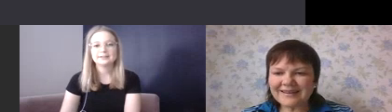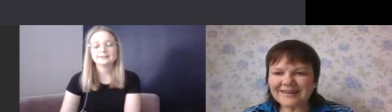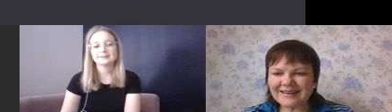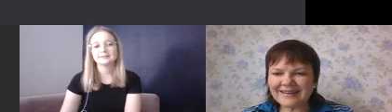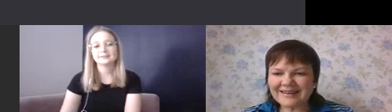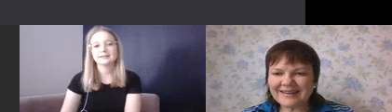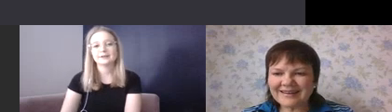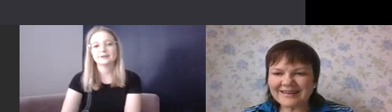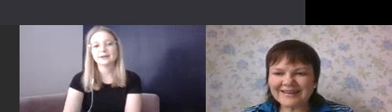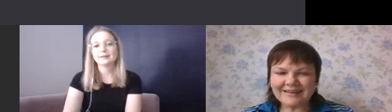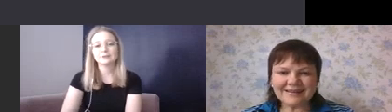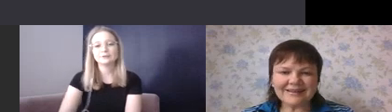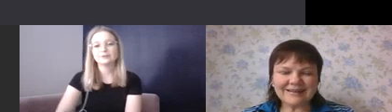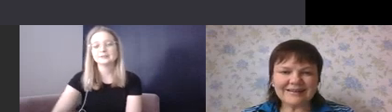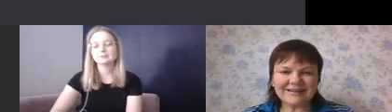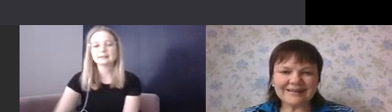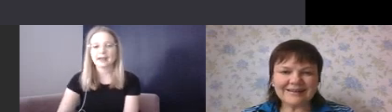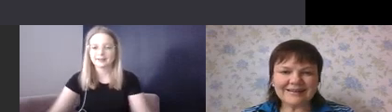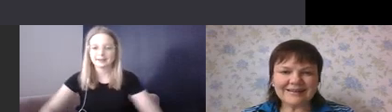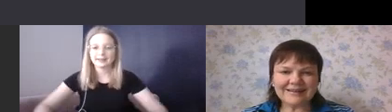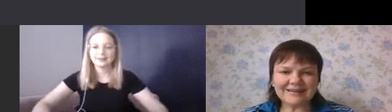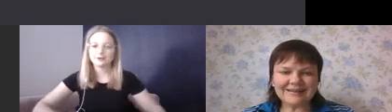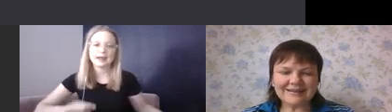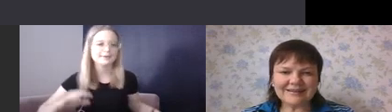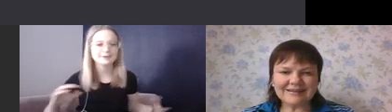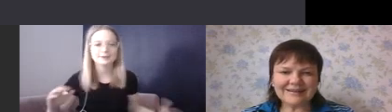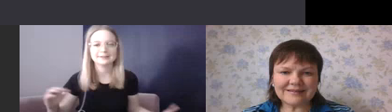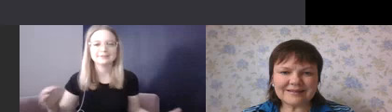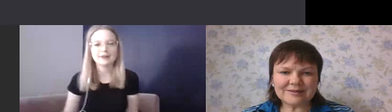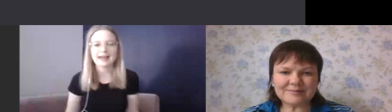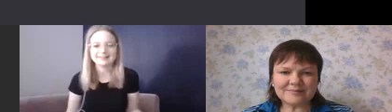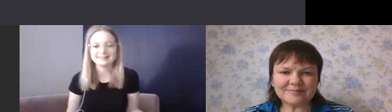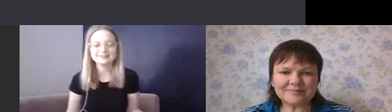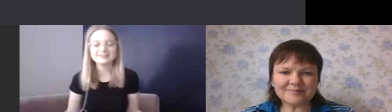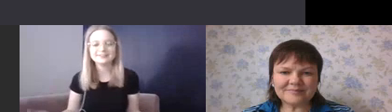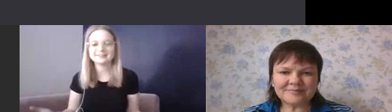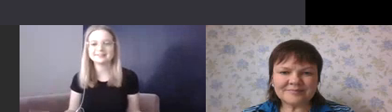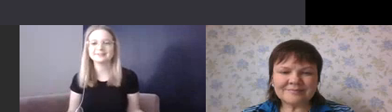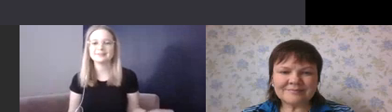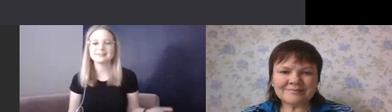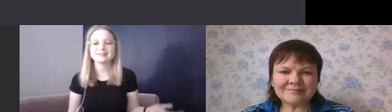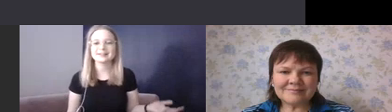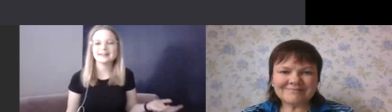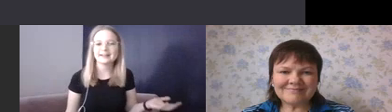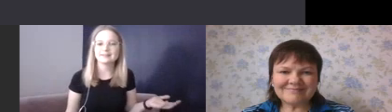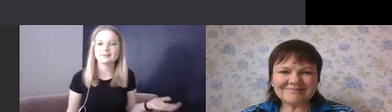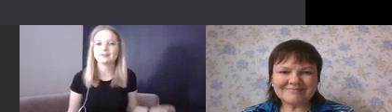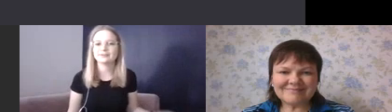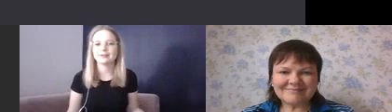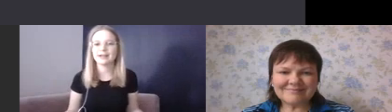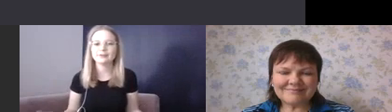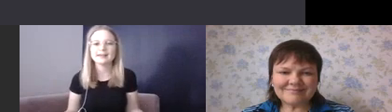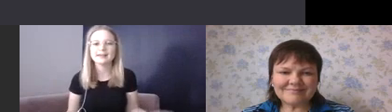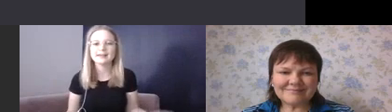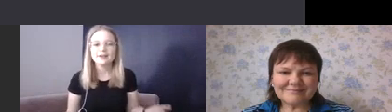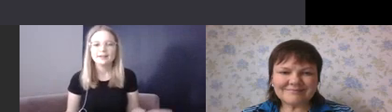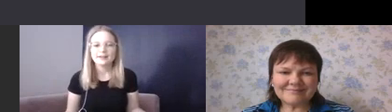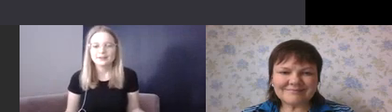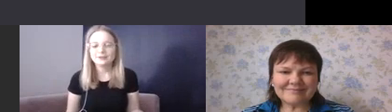Ja kindlasti on siin see koht ka, et ükski mõte ei ole nii-öelda vale. Et siin on üks lihtsalt õpilase näide, tema